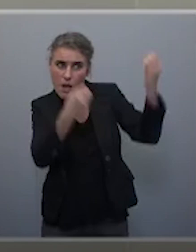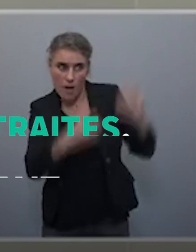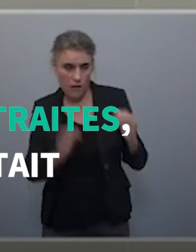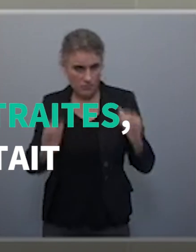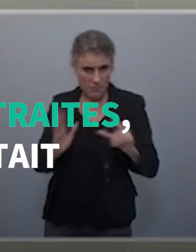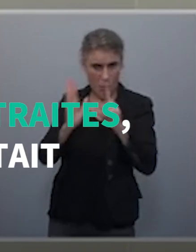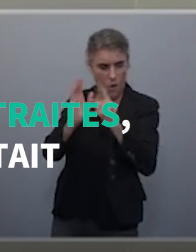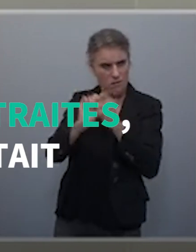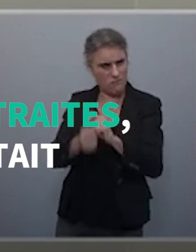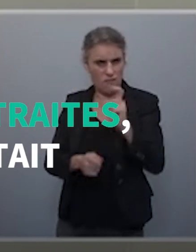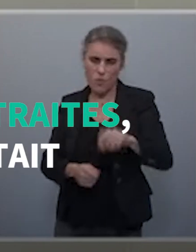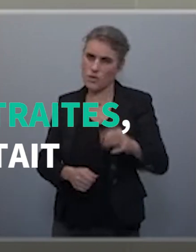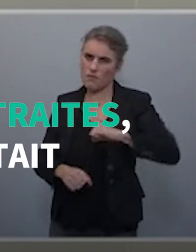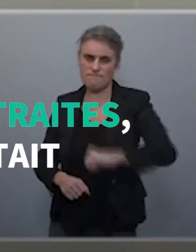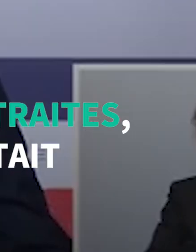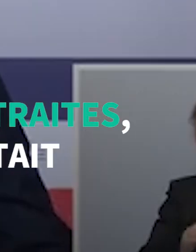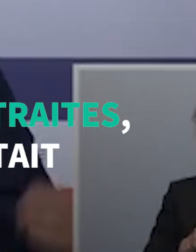contraire.